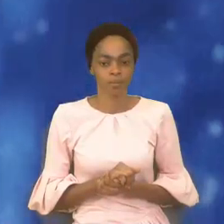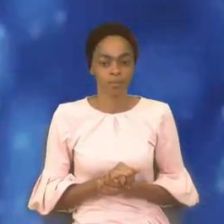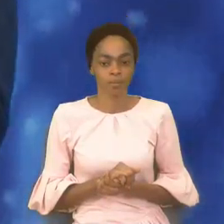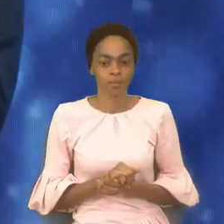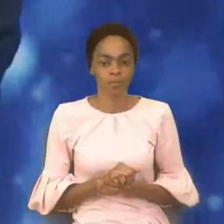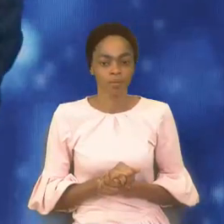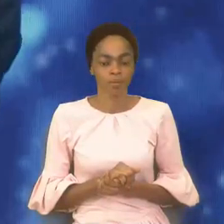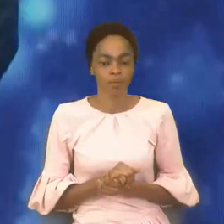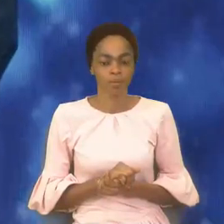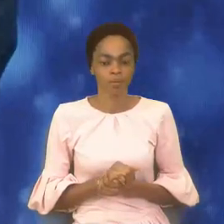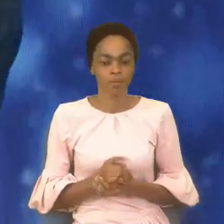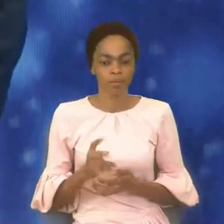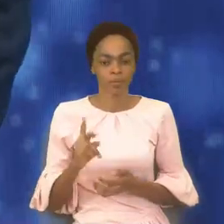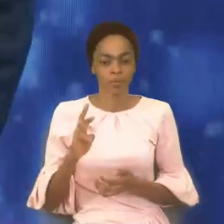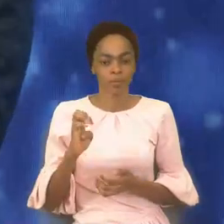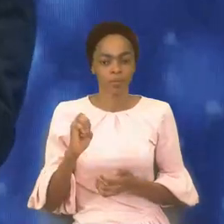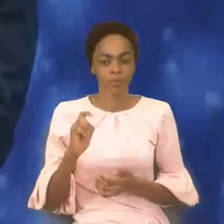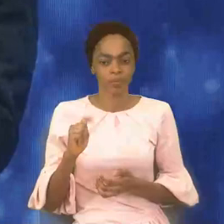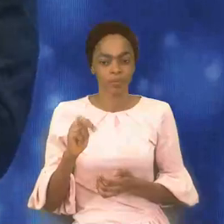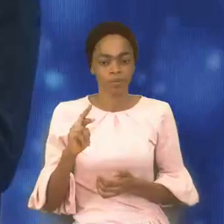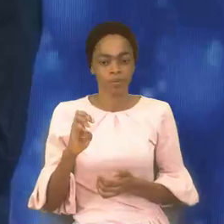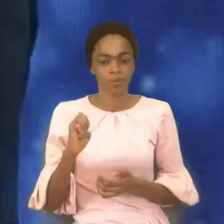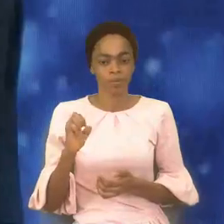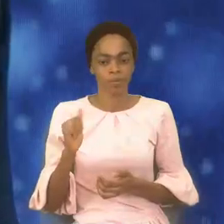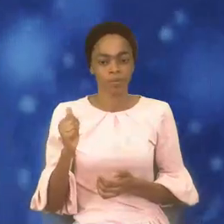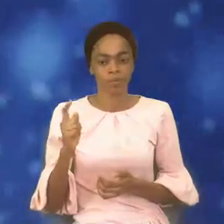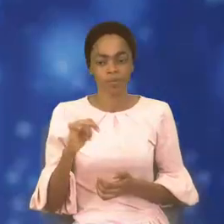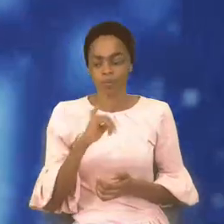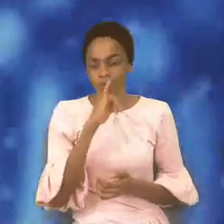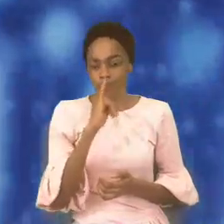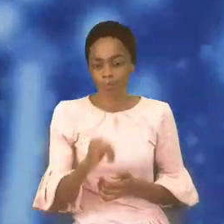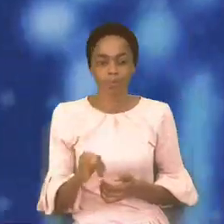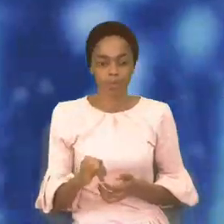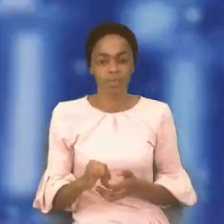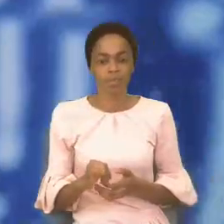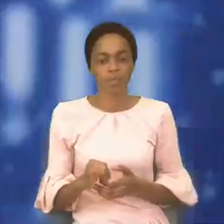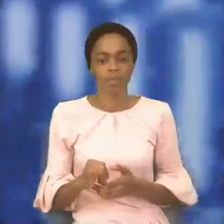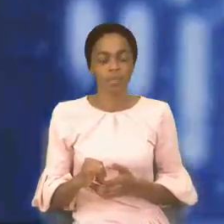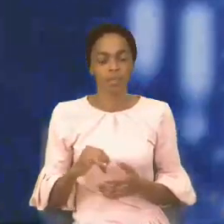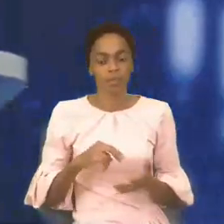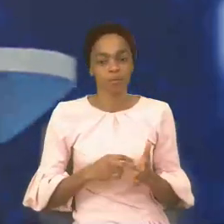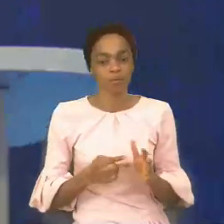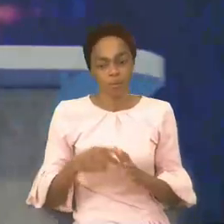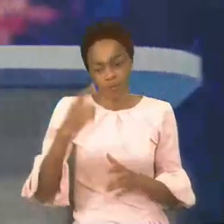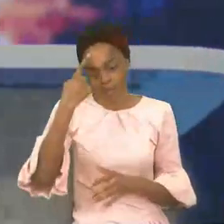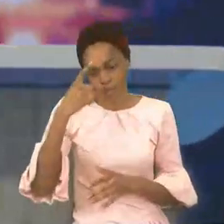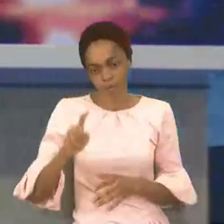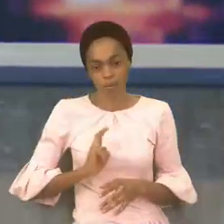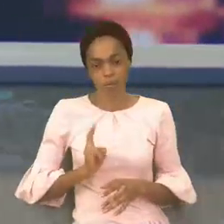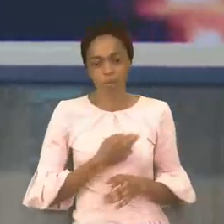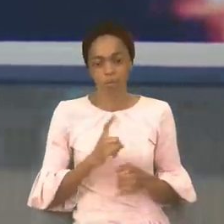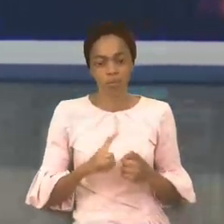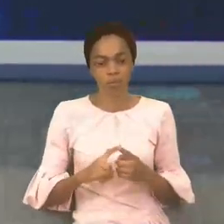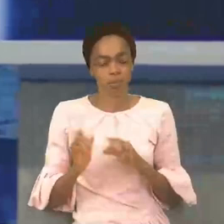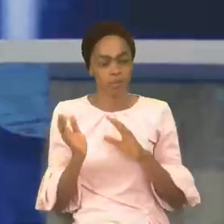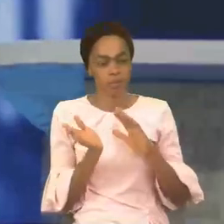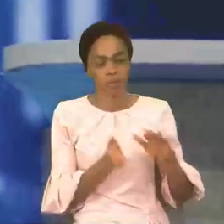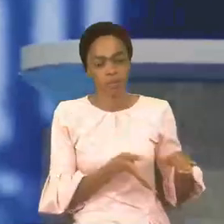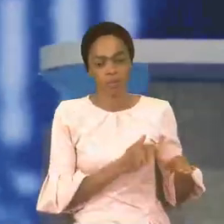notre retraite mondiale. La retraite est destinée pour que nous puissions